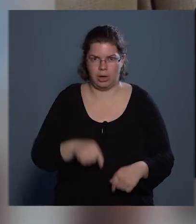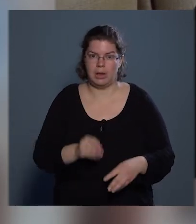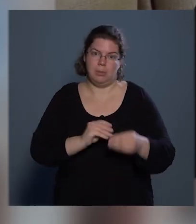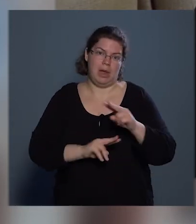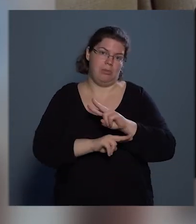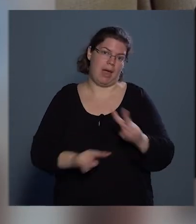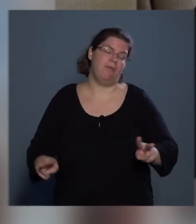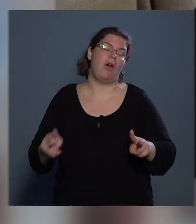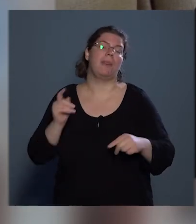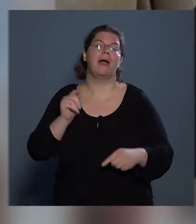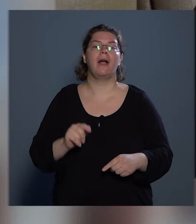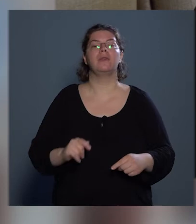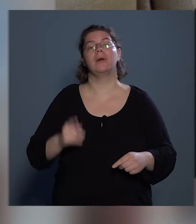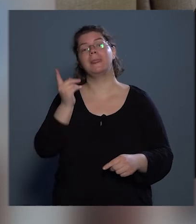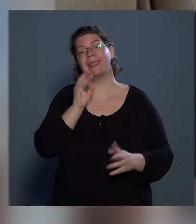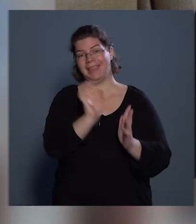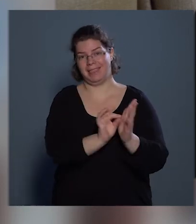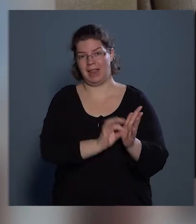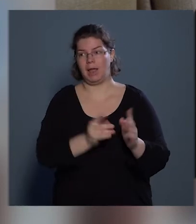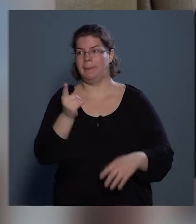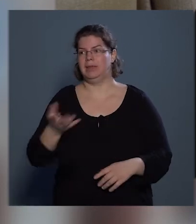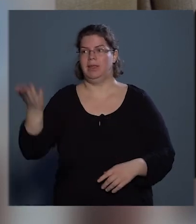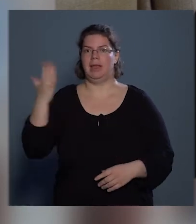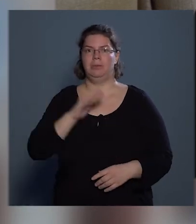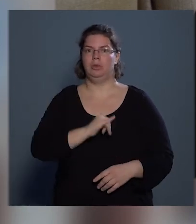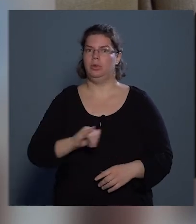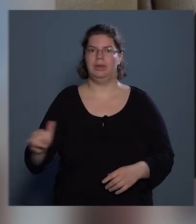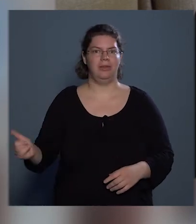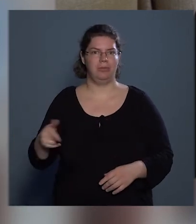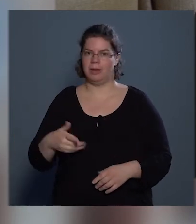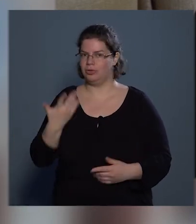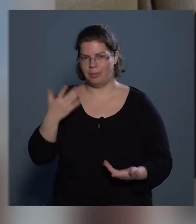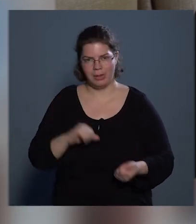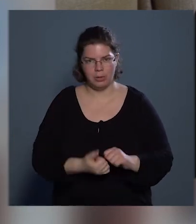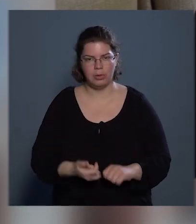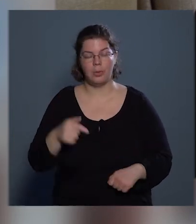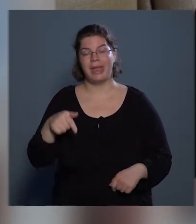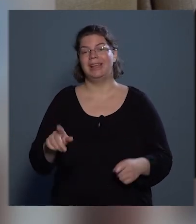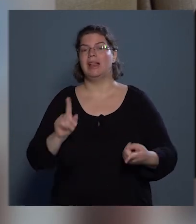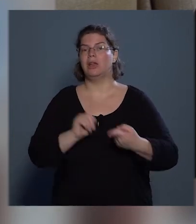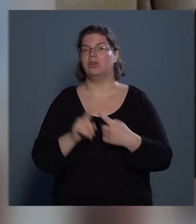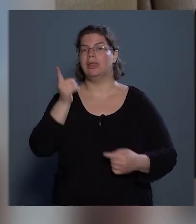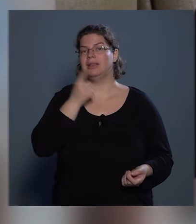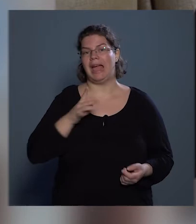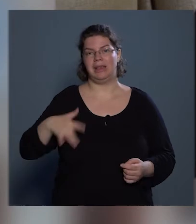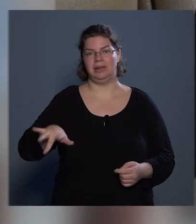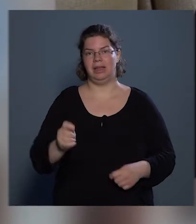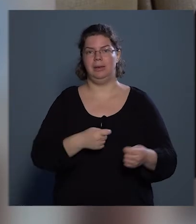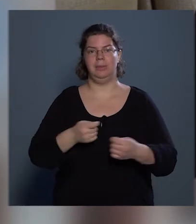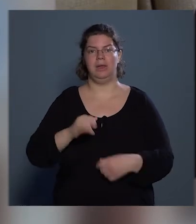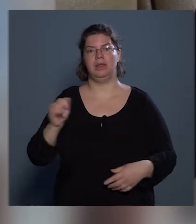azok a tételek, amikkel már az elmúlt 5 évben sem birkóztunk meg. Ide tartozik a tátratéri piac és az